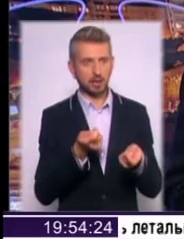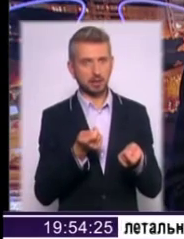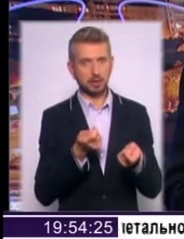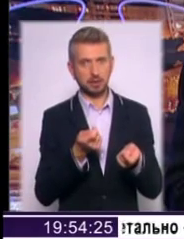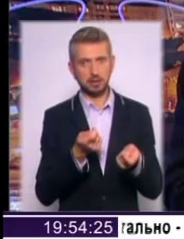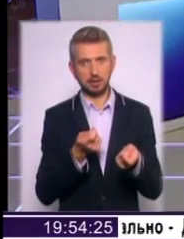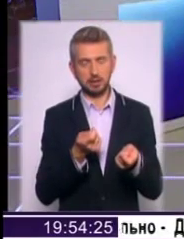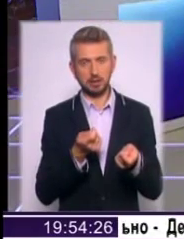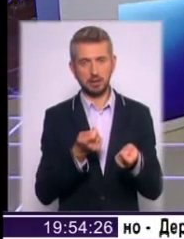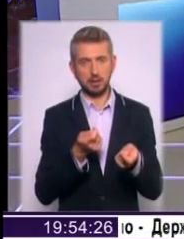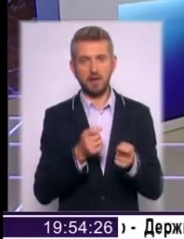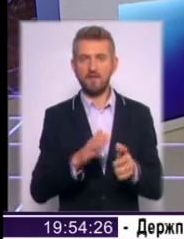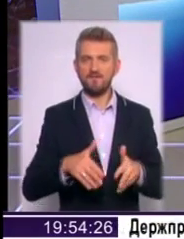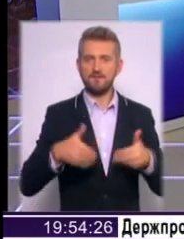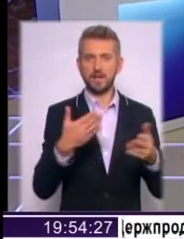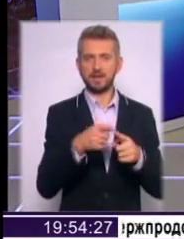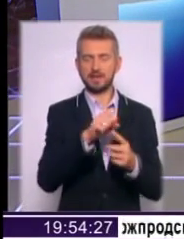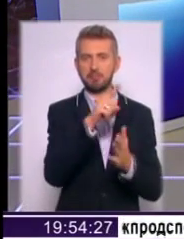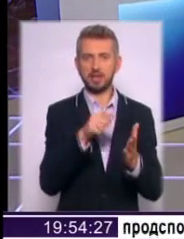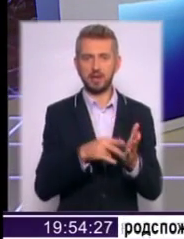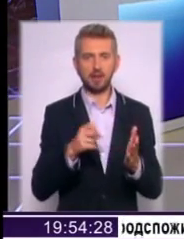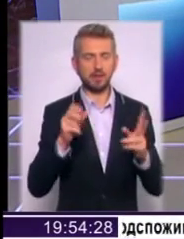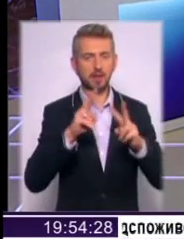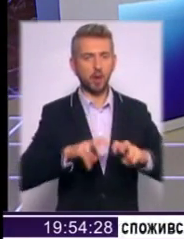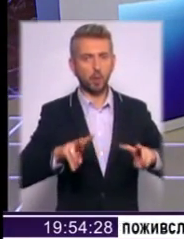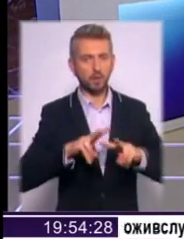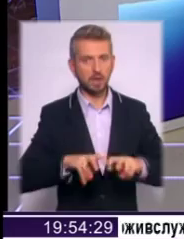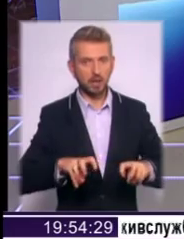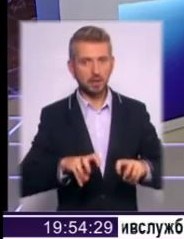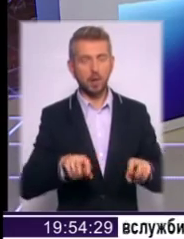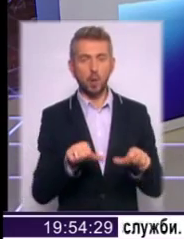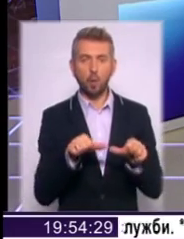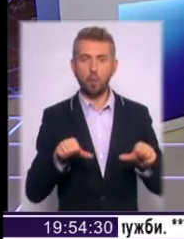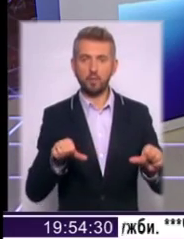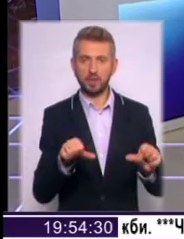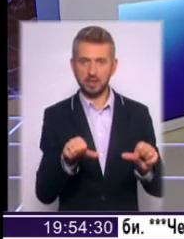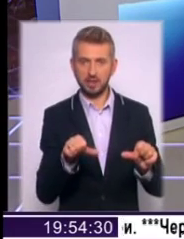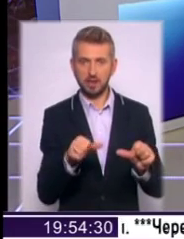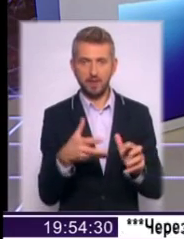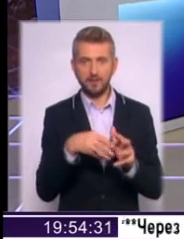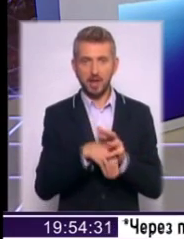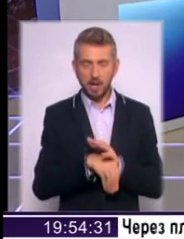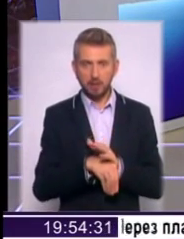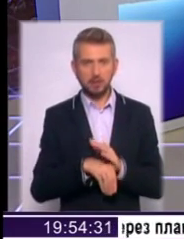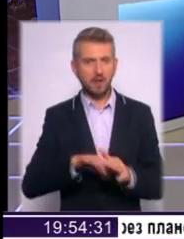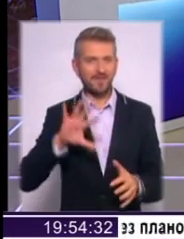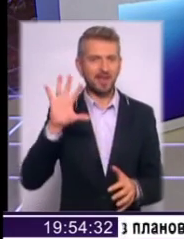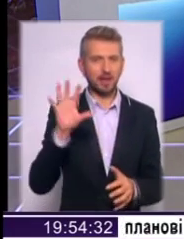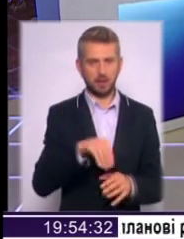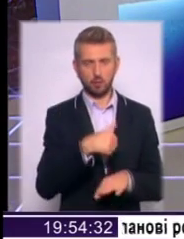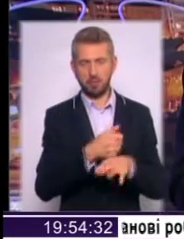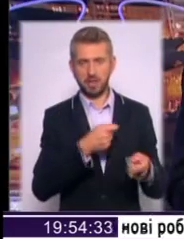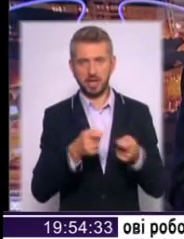Патріарх виніс це питання на розгляд комісії всередині Вселенської патріархії, там